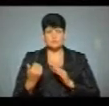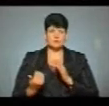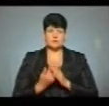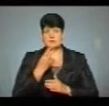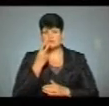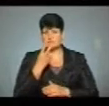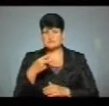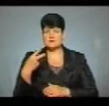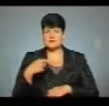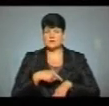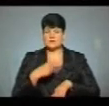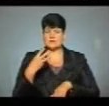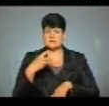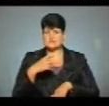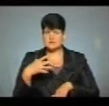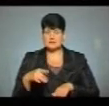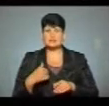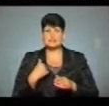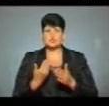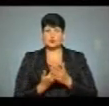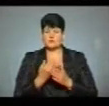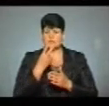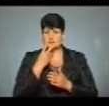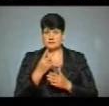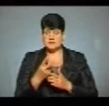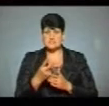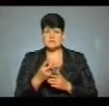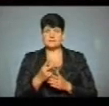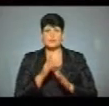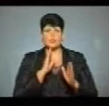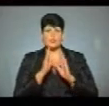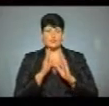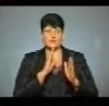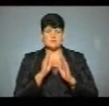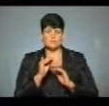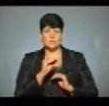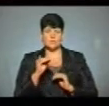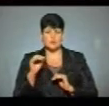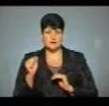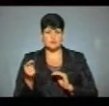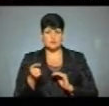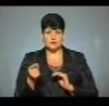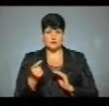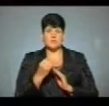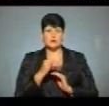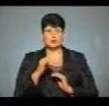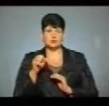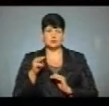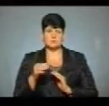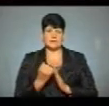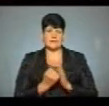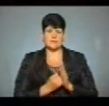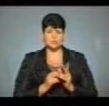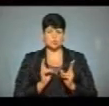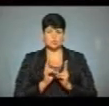випуск дивіться о 20:30, а також наші новини переглядайте на сторінці у Facebook UA Тернопіль, на нашому сайті і YouTube-каналі. До зустрічі!